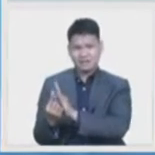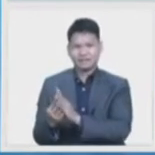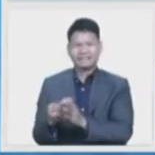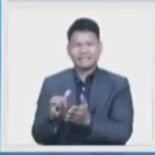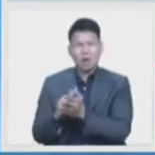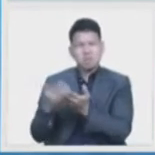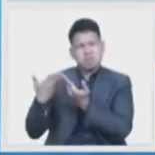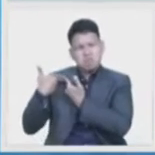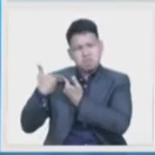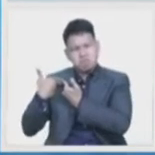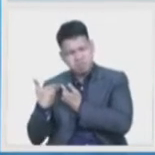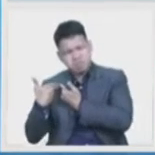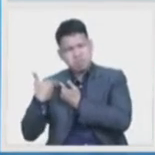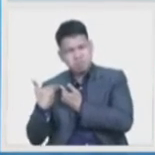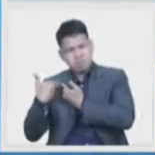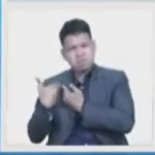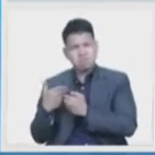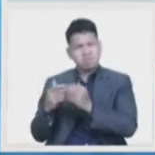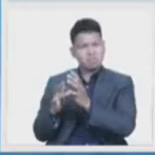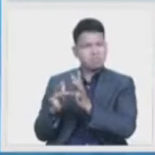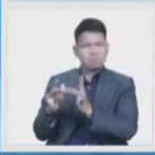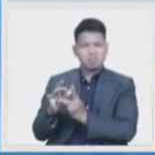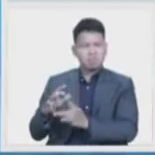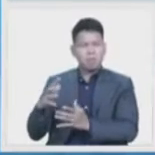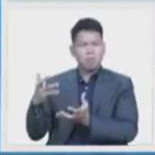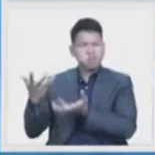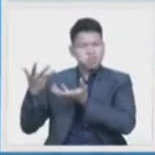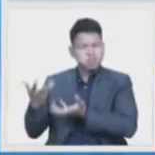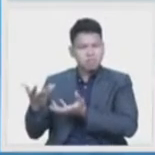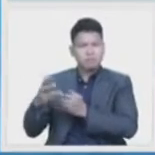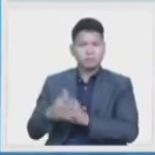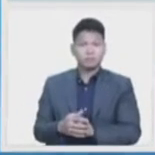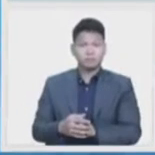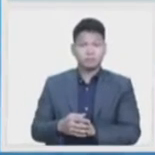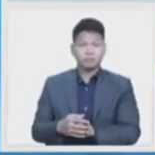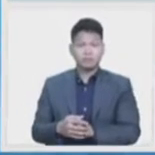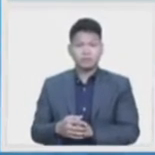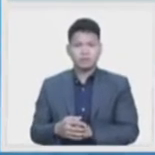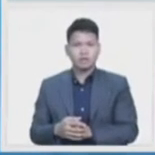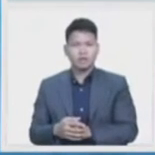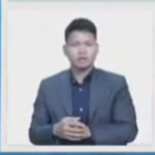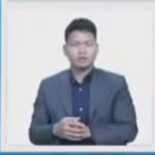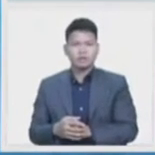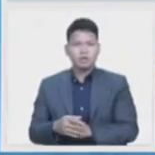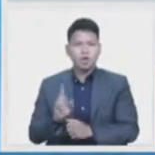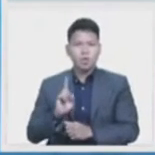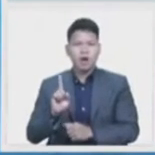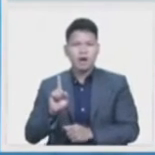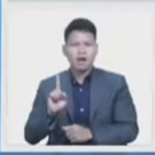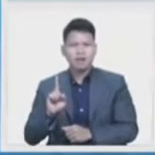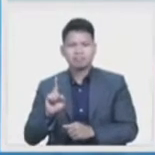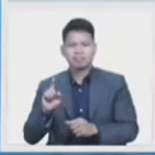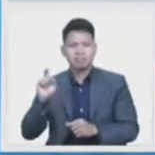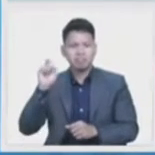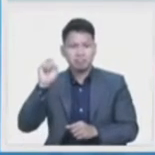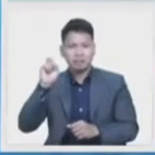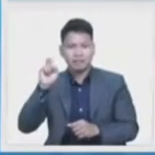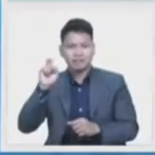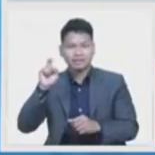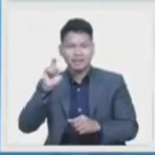ang kabugat nga gipasa ni Kristo mga kaigilaan. What prompted Christ entrance into human